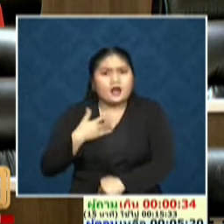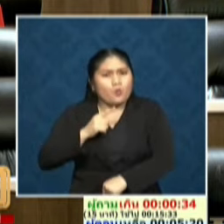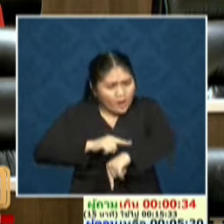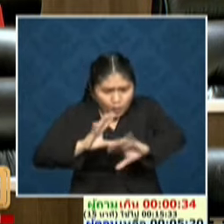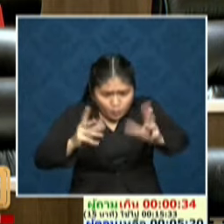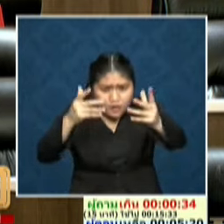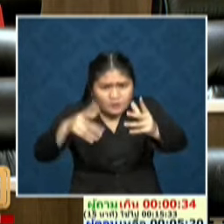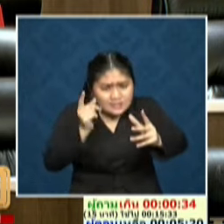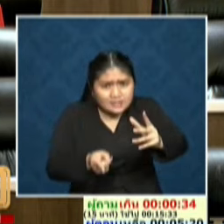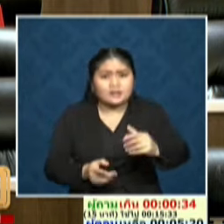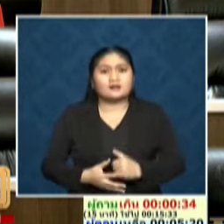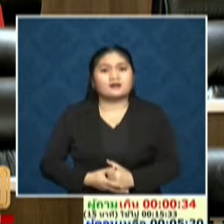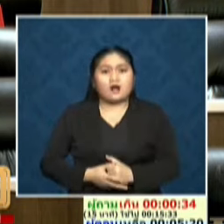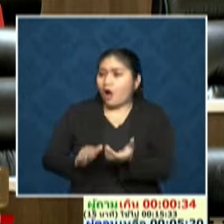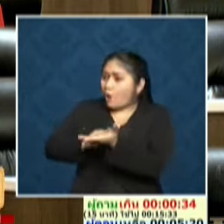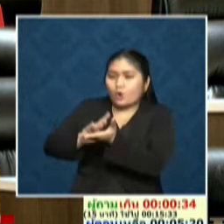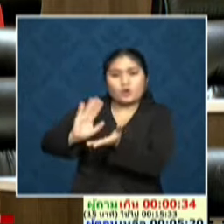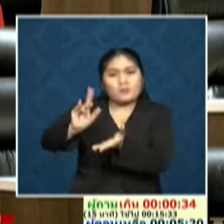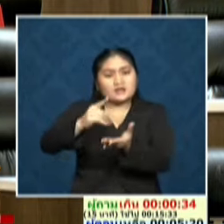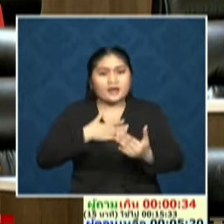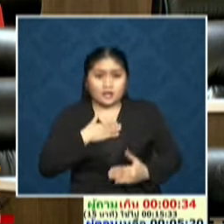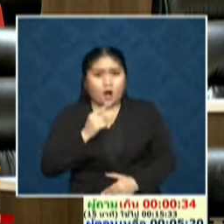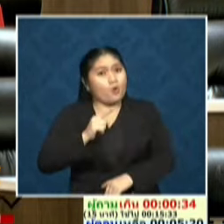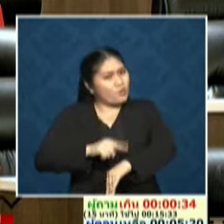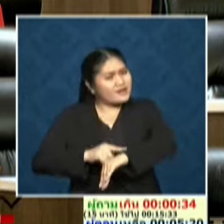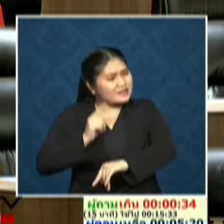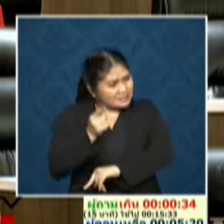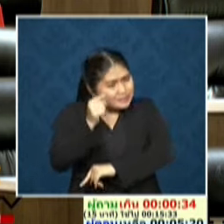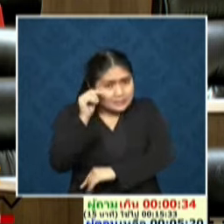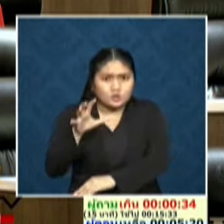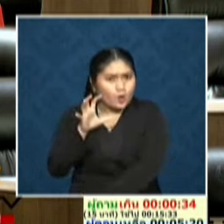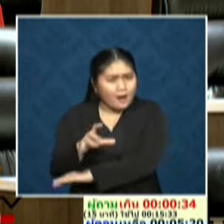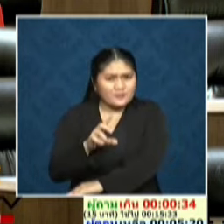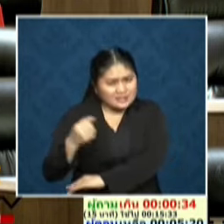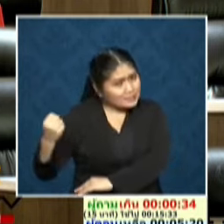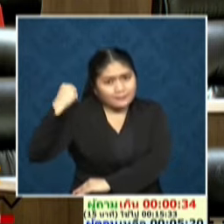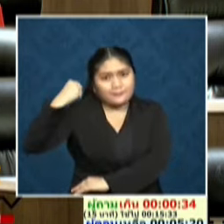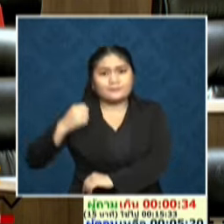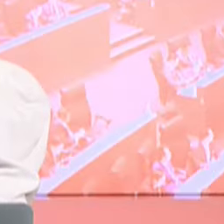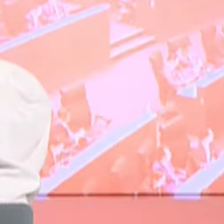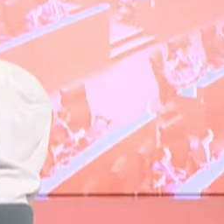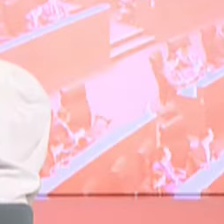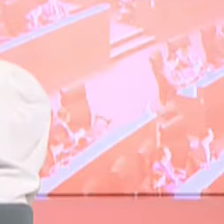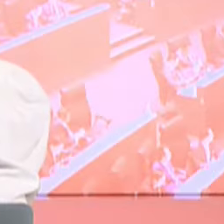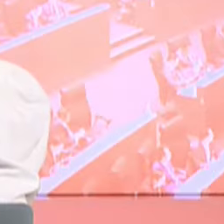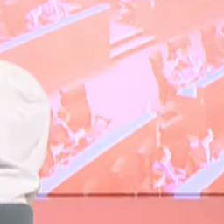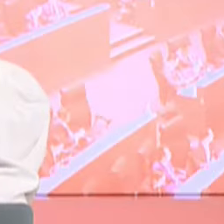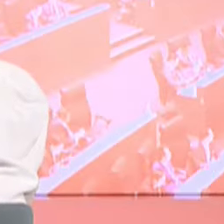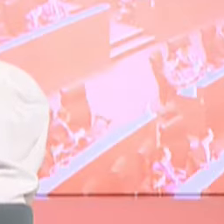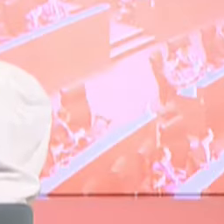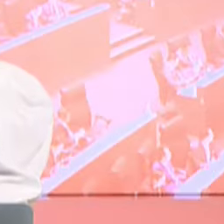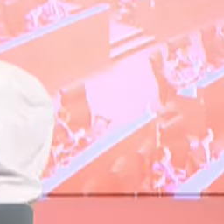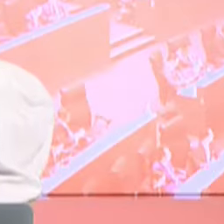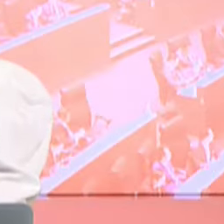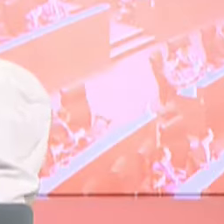สภาแล้วกันนะคะก็เรียกว่าเป็นคนกลางนะคะก็เป็นอย่างงนี้ละค่ะท่านผู้ชมบรรยากาศในในสภานะเรียกว่าแลกเปลี่ยนกัน